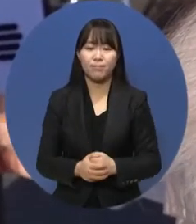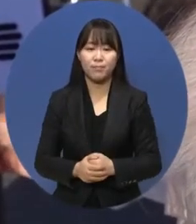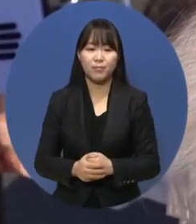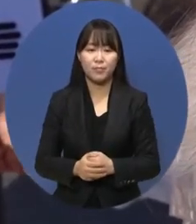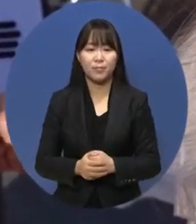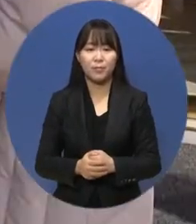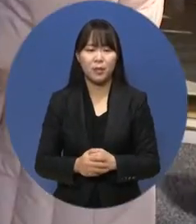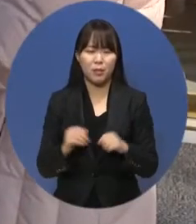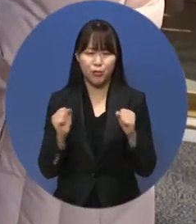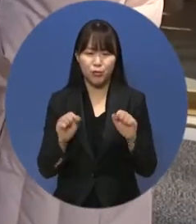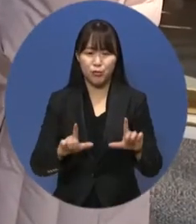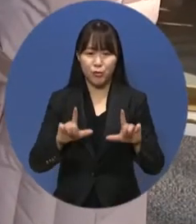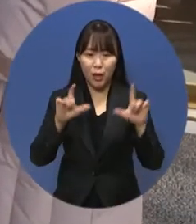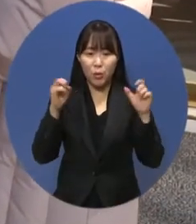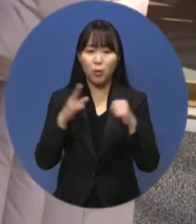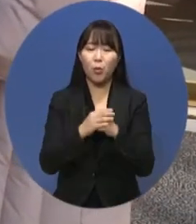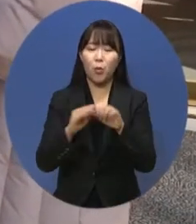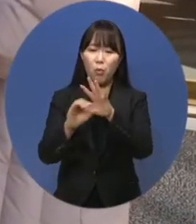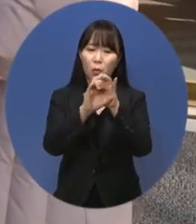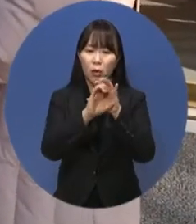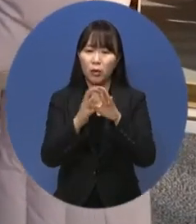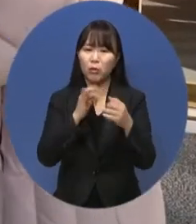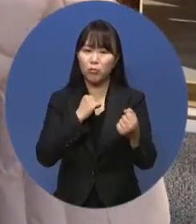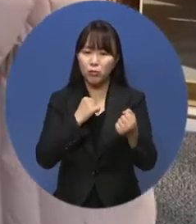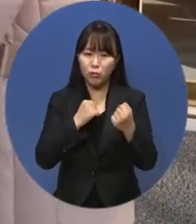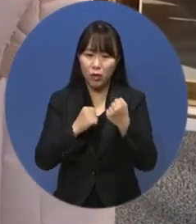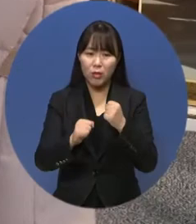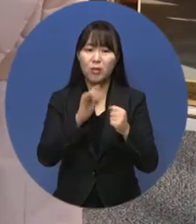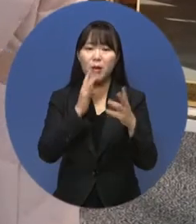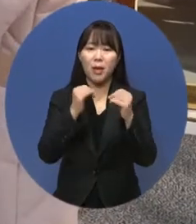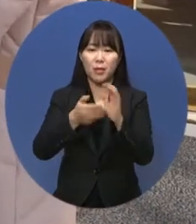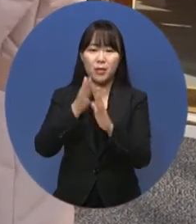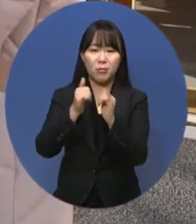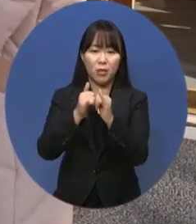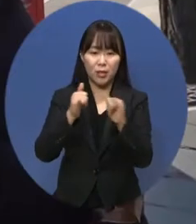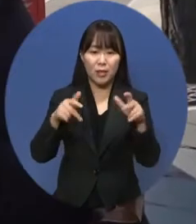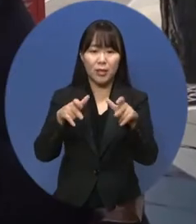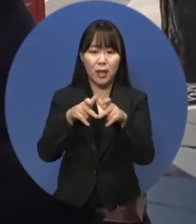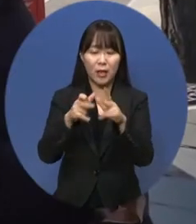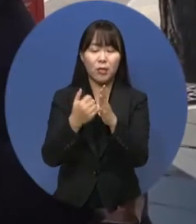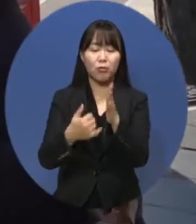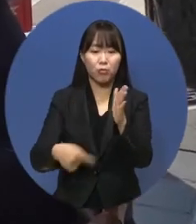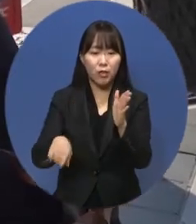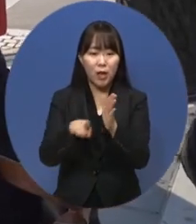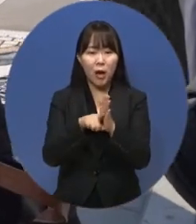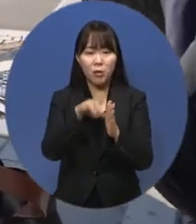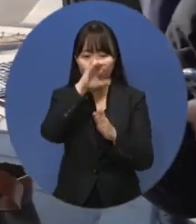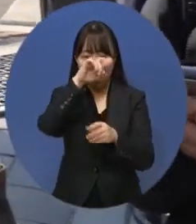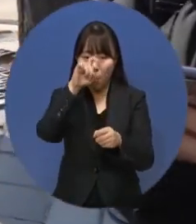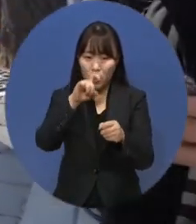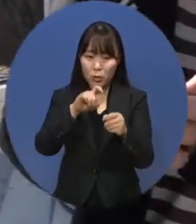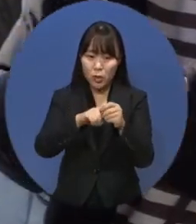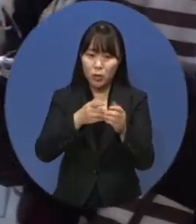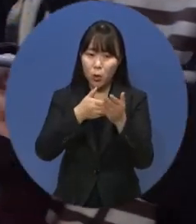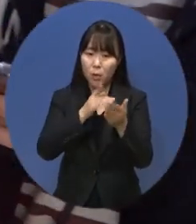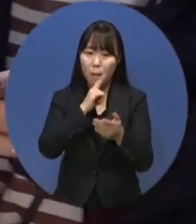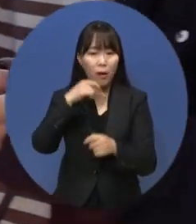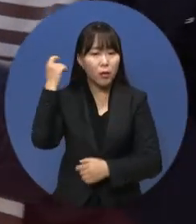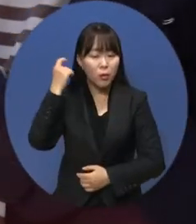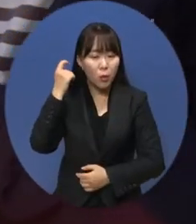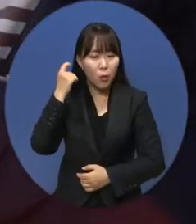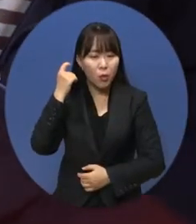쌀쌀한 날씨와 코로나 1구 에도 불구하고 많은 시민들이 장애인들을 위한 좋은 취지의 청원 이라는 말을 듣고